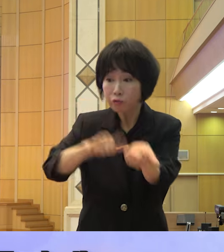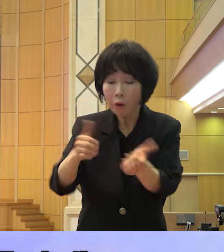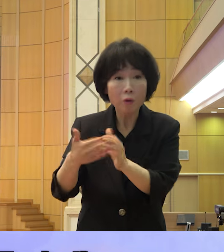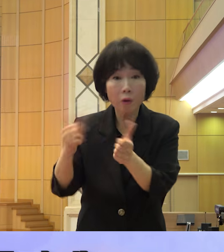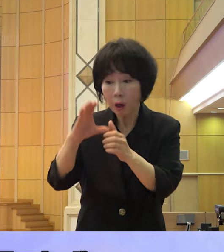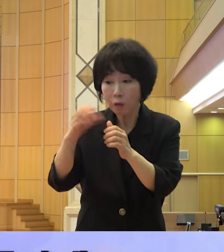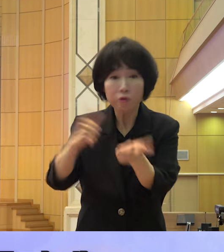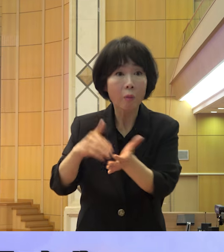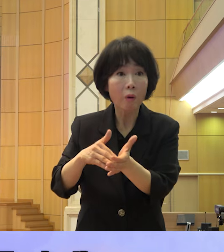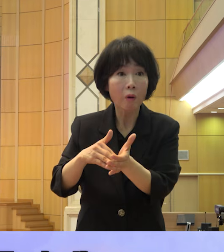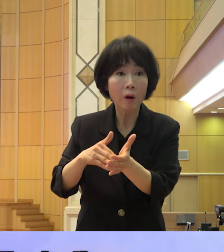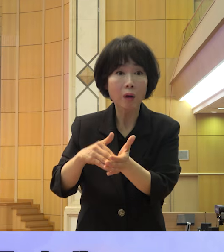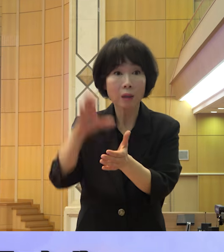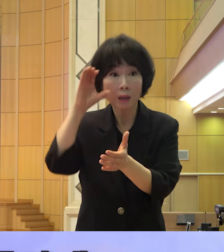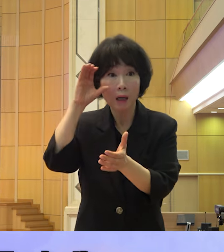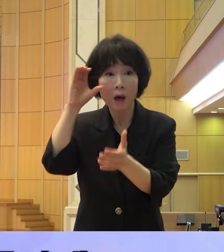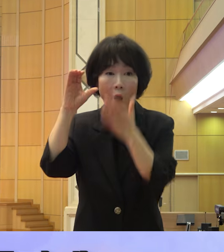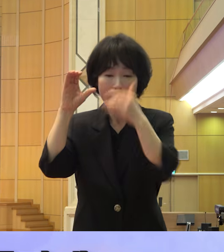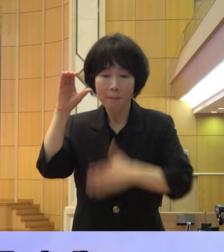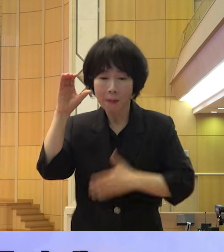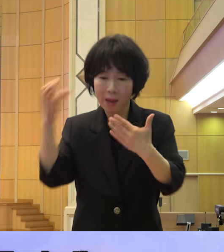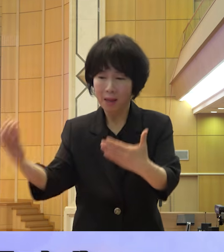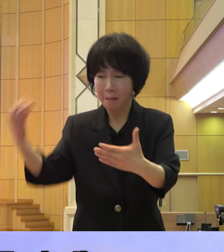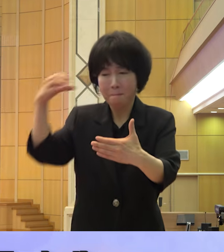끝이겠지만 암탉 품 안에서